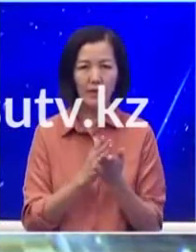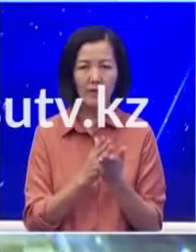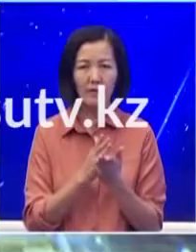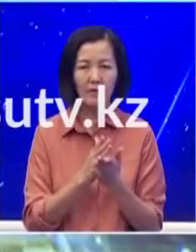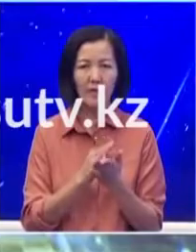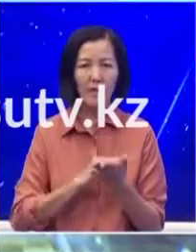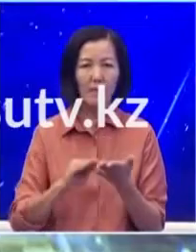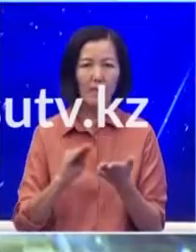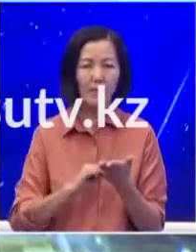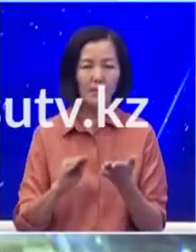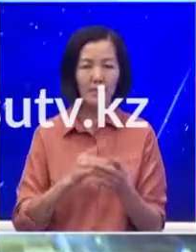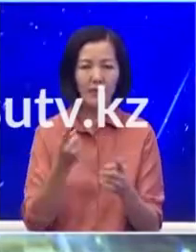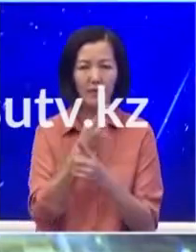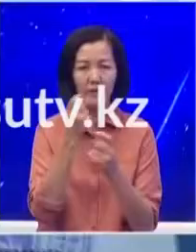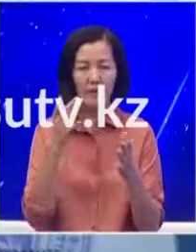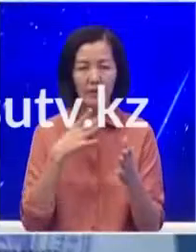средств массовой информации.